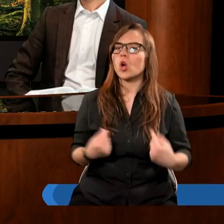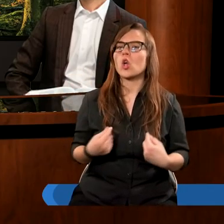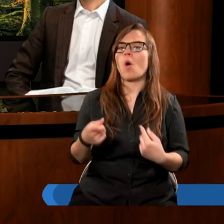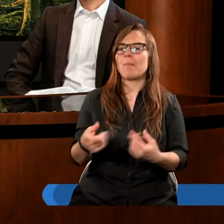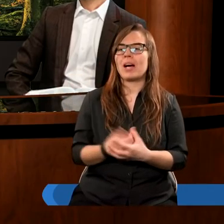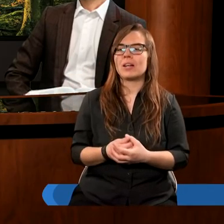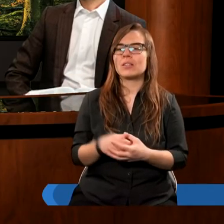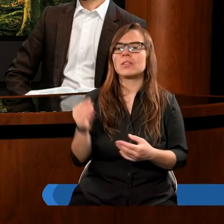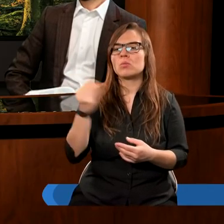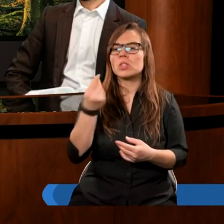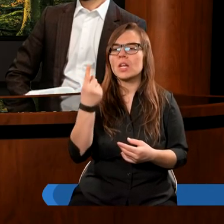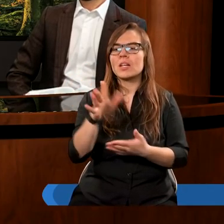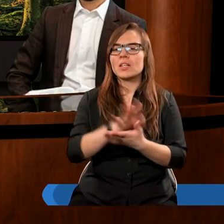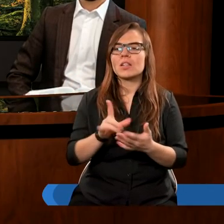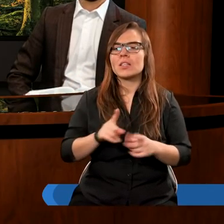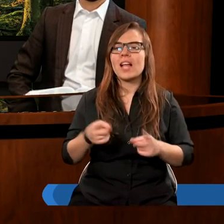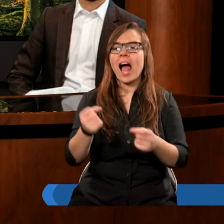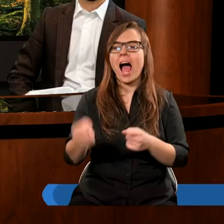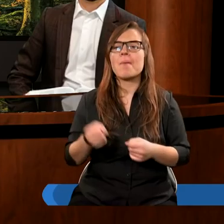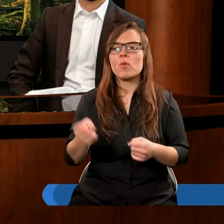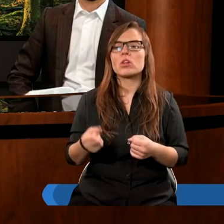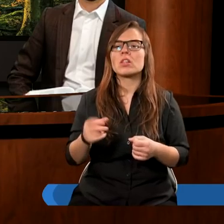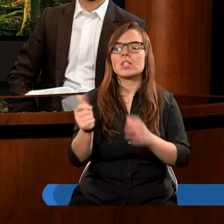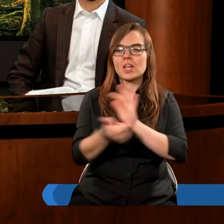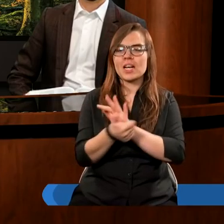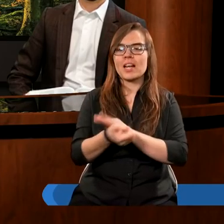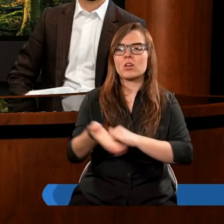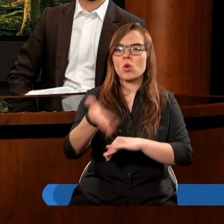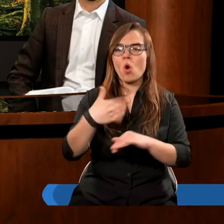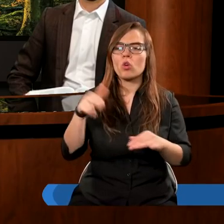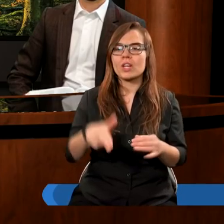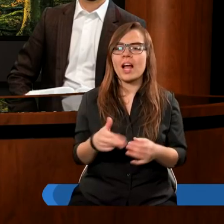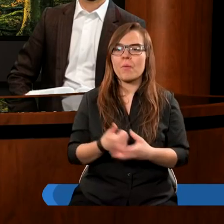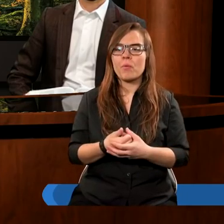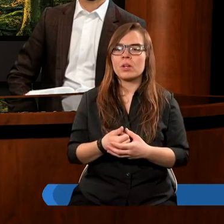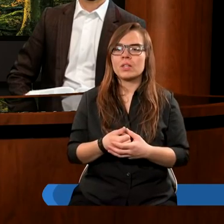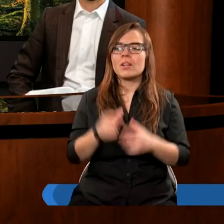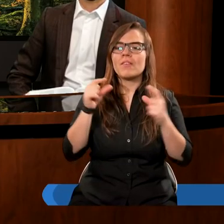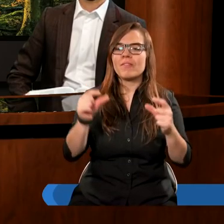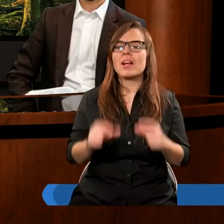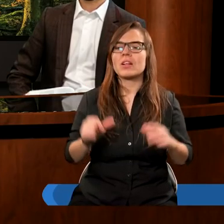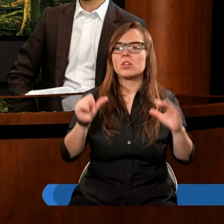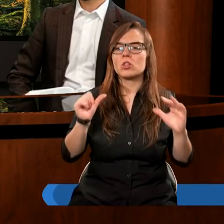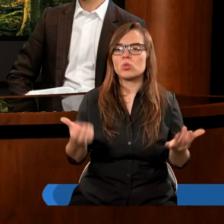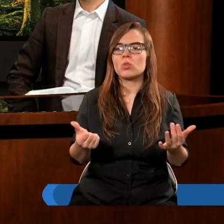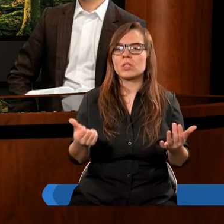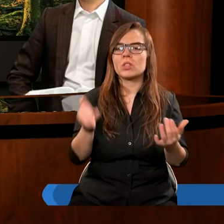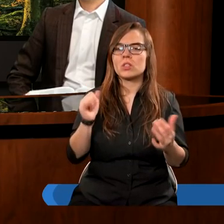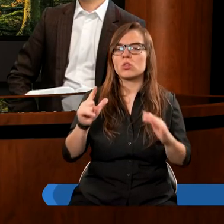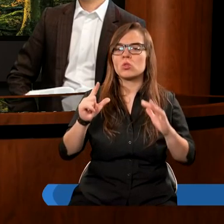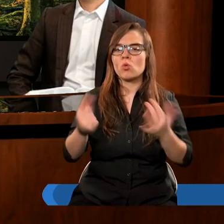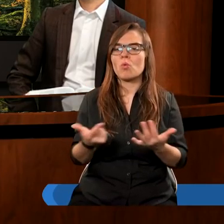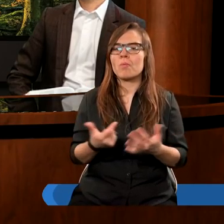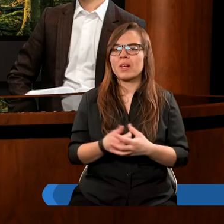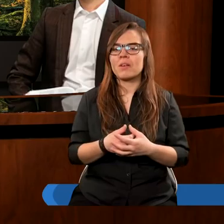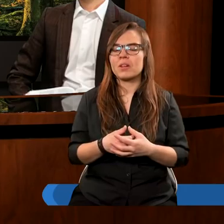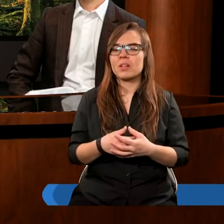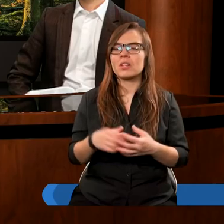To może jeszcze jeden tekst z dziejów apostolskich z szesnastego rozdziału, wersety szósty i siódmy.